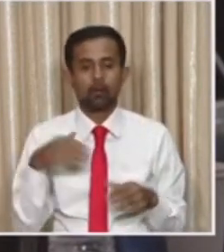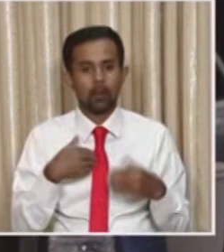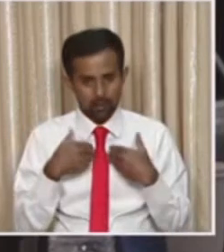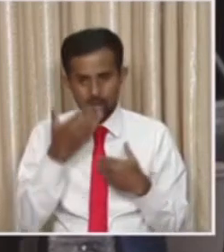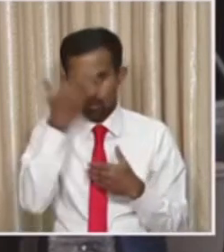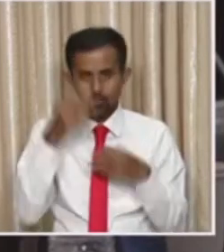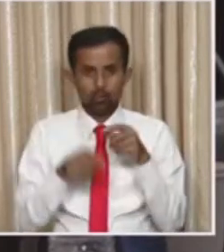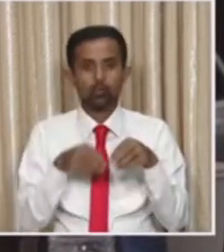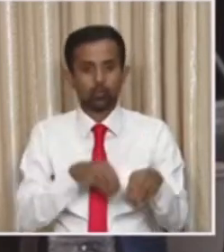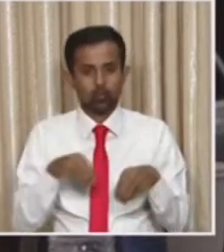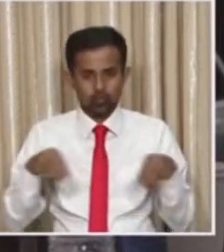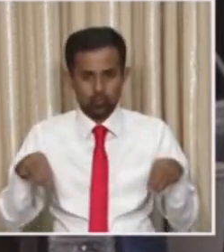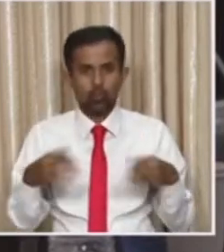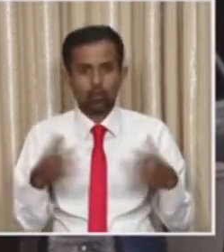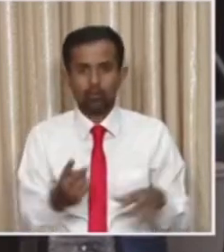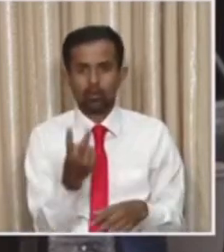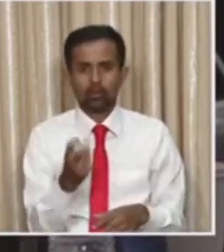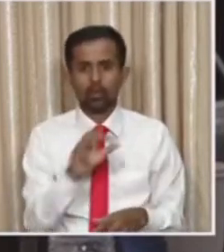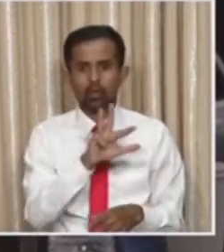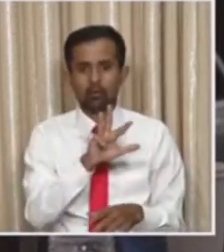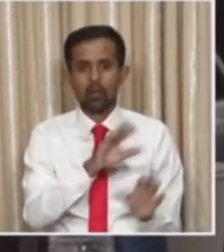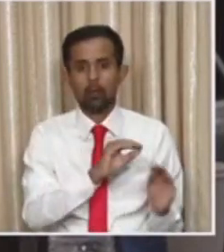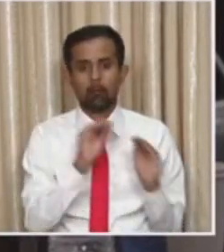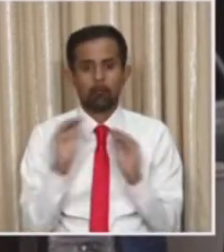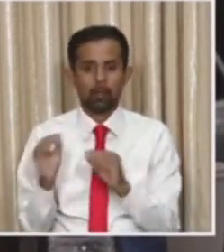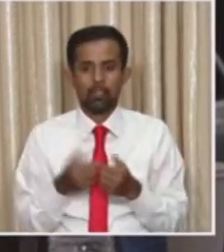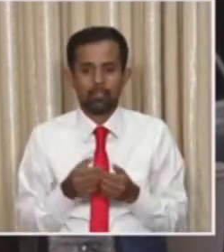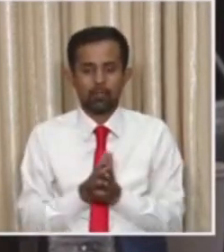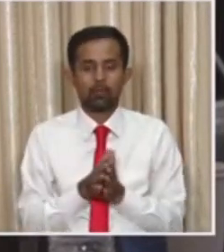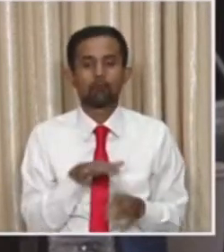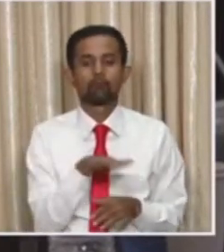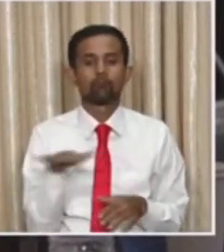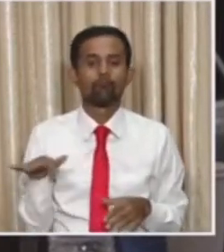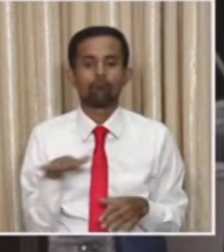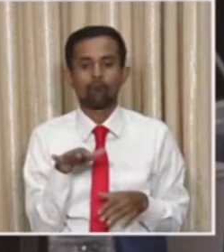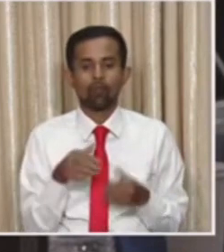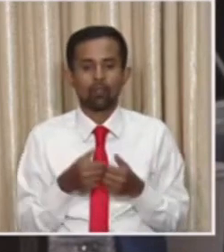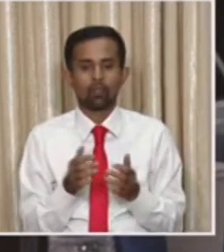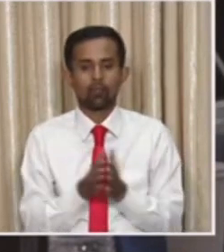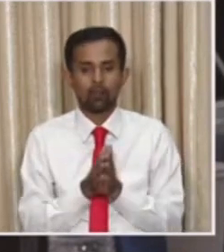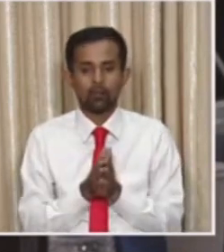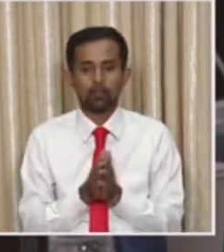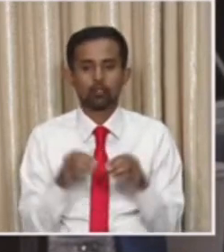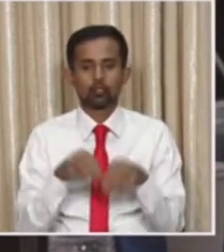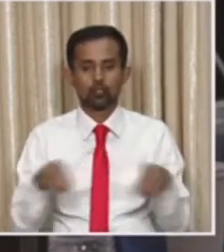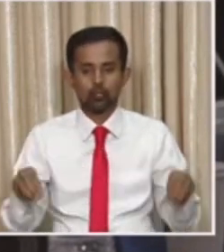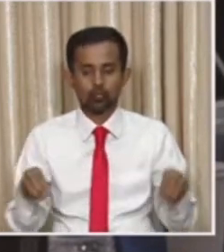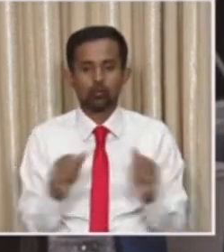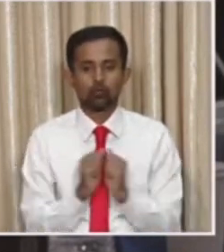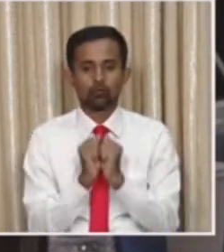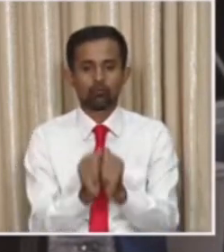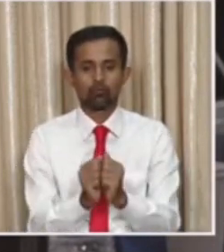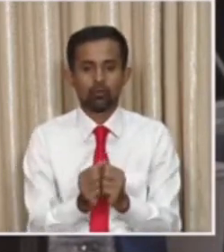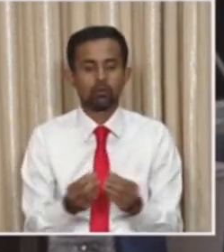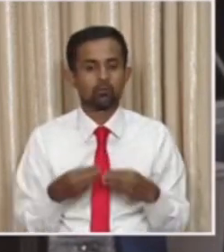2009 பின்னர் அங்கே சென்று தங்களுடைய காணிகளை துப்புரவாக்கி தொழில்களில் ஈடுபட முடியவில்லை. அதில் கணிசமானவை பெர்மிட் லேண்டாக இருந்த